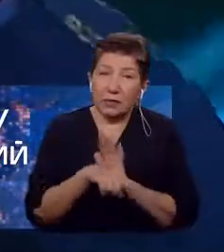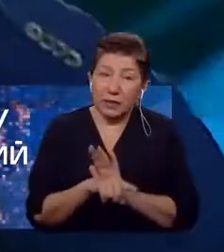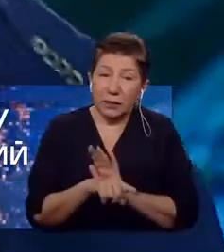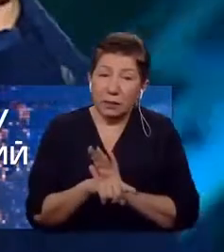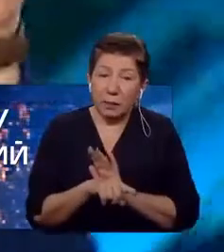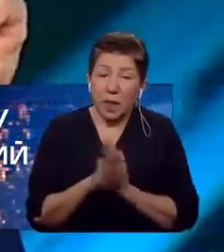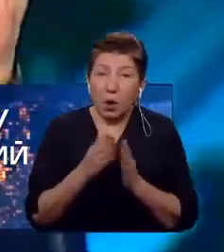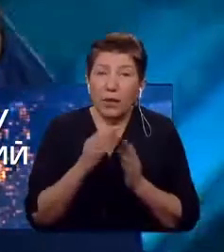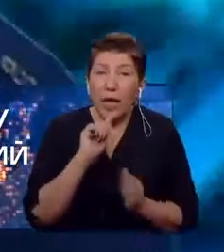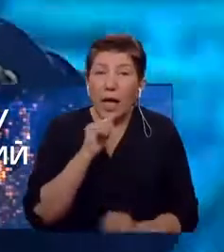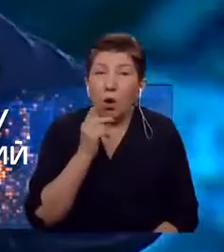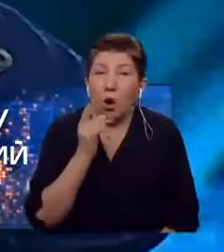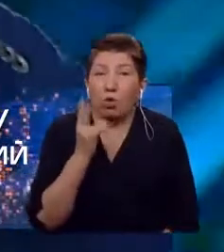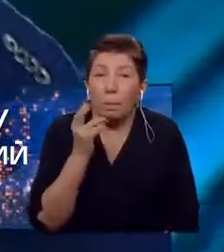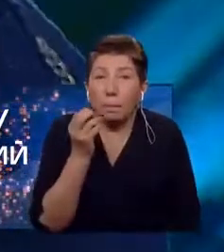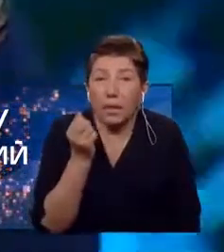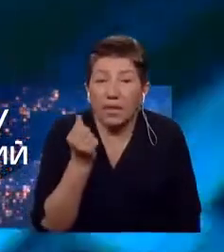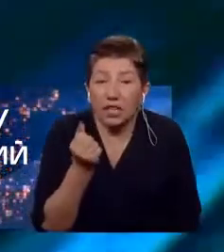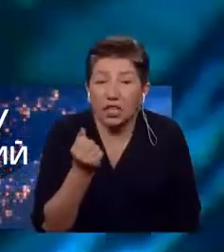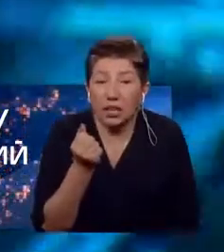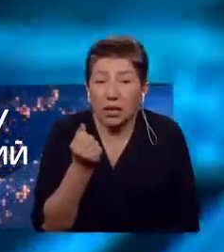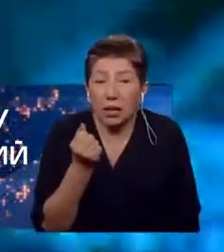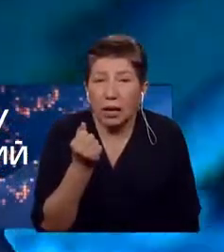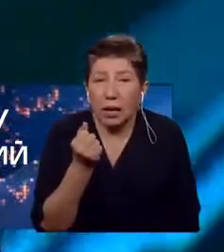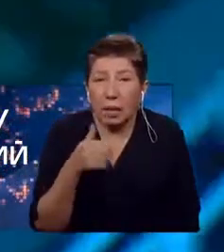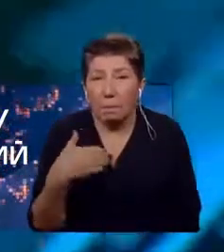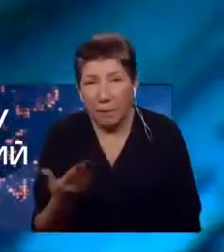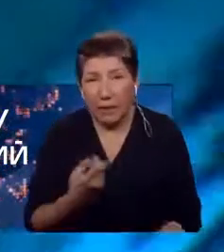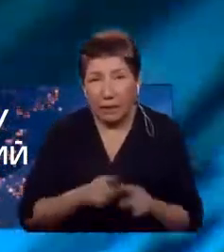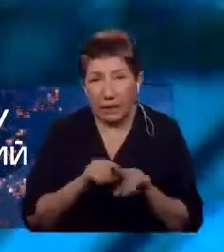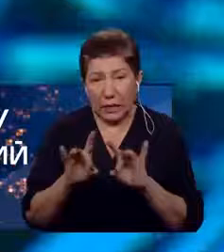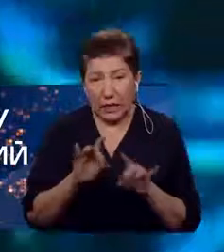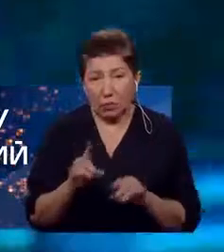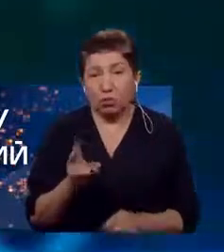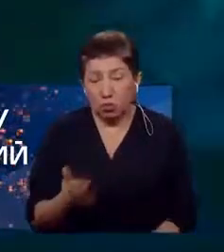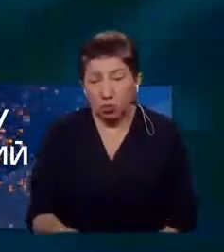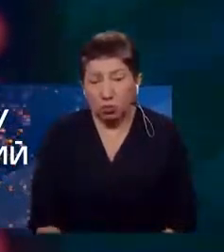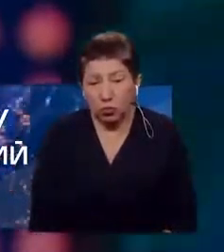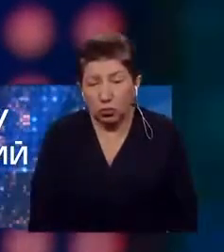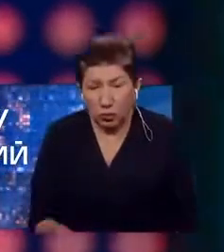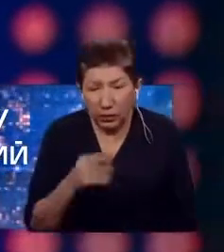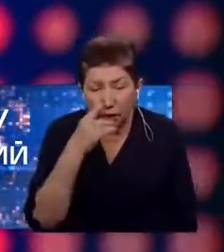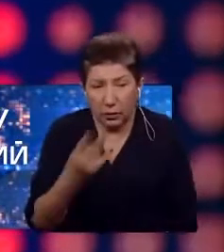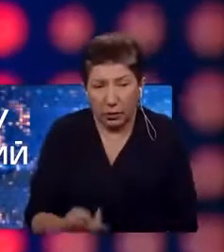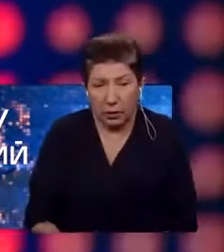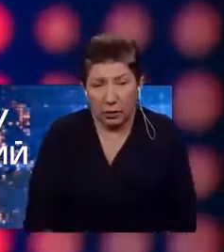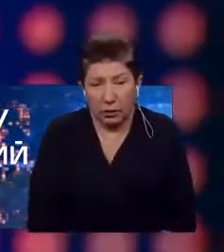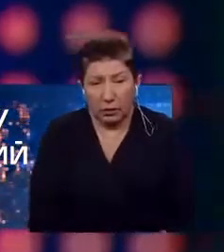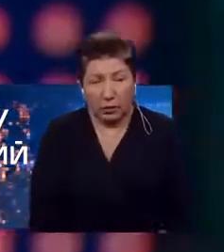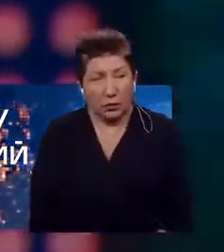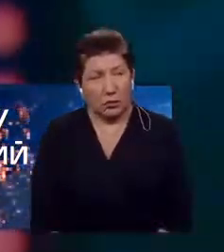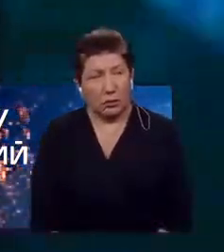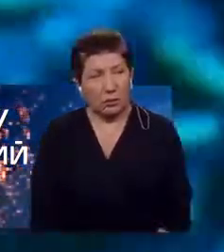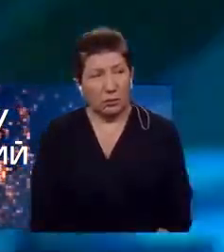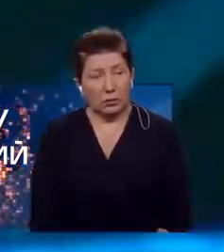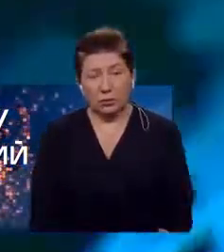от економічна, саме економічний бік цієї реклами. Ну що, є ця реклама, будь ласка? Ну так покажіть її мені,